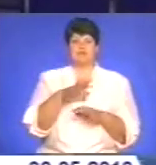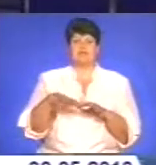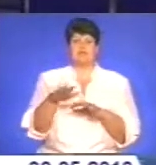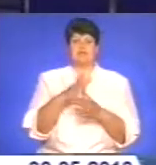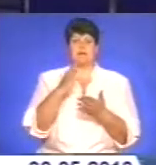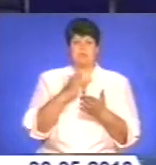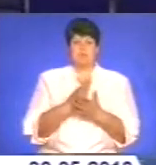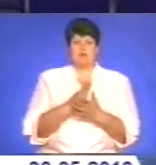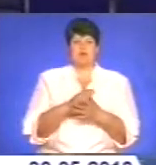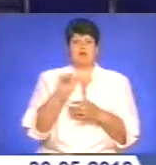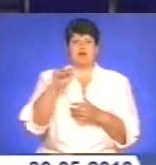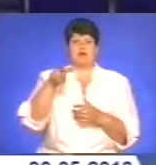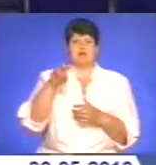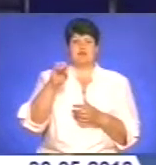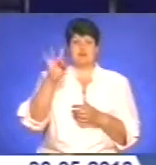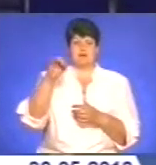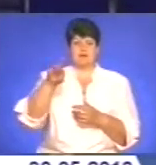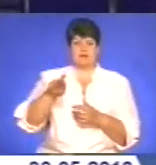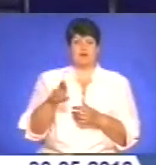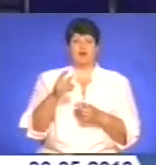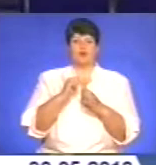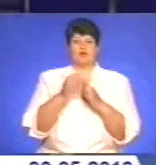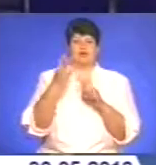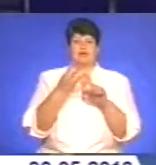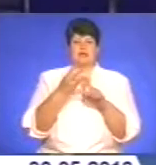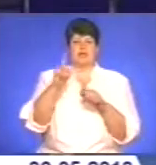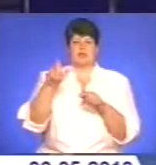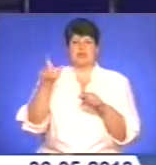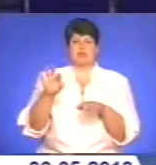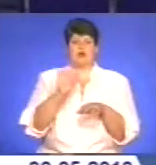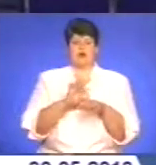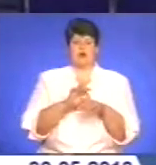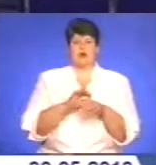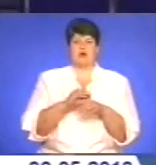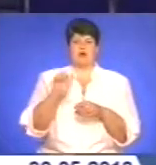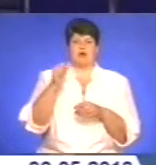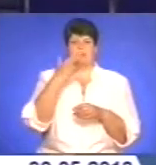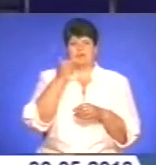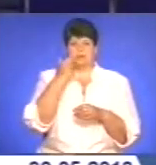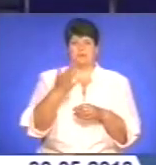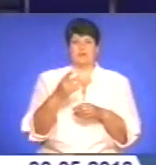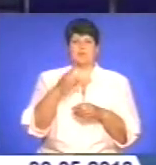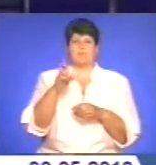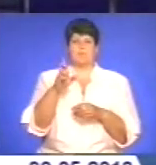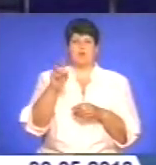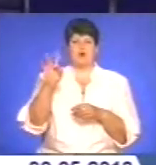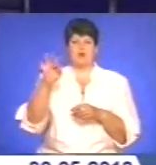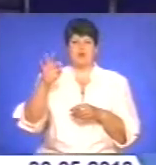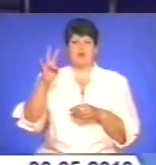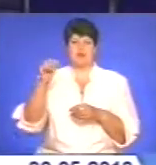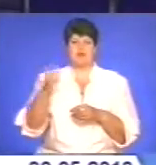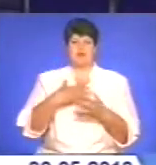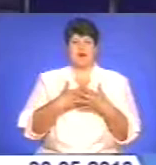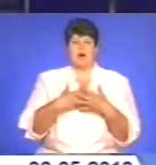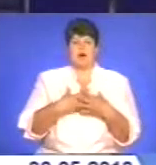інші ознаки алергії. Кожна третя людина хвора на алергічний риніт і майже кожен десятий – на бронхіальну астму.